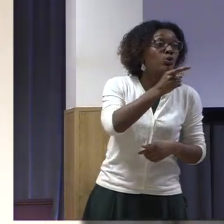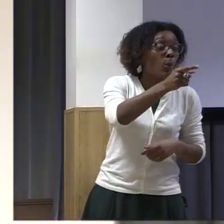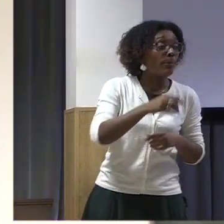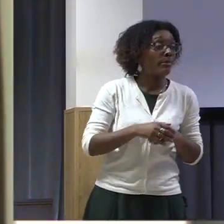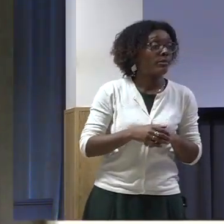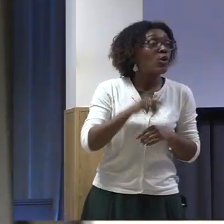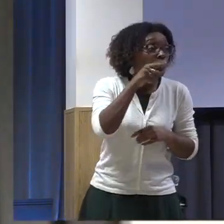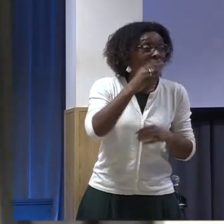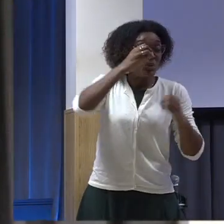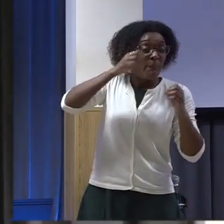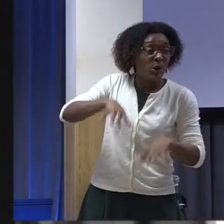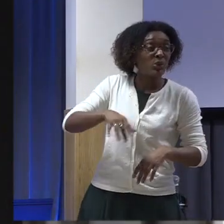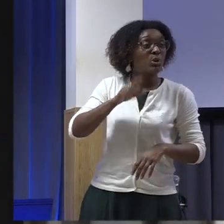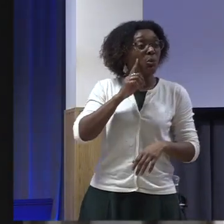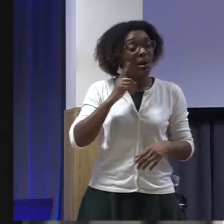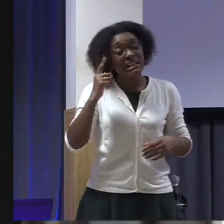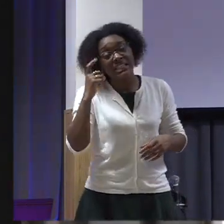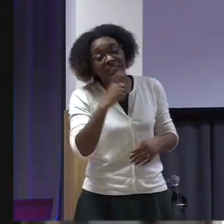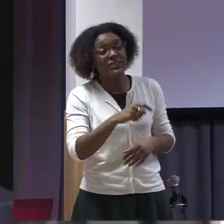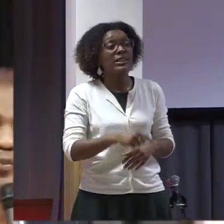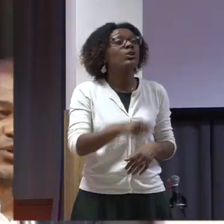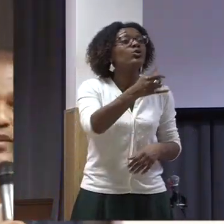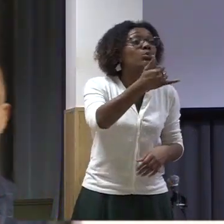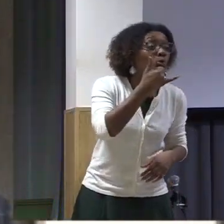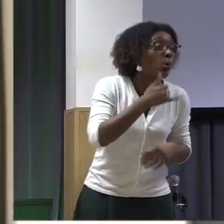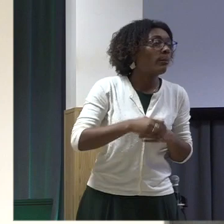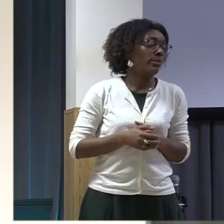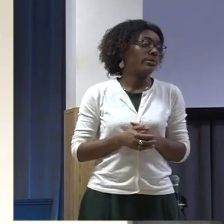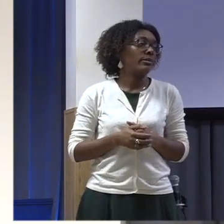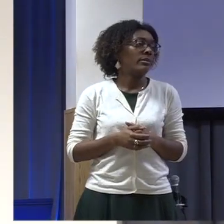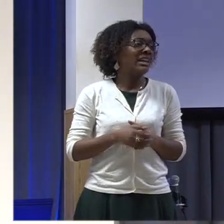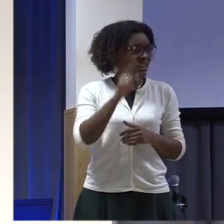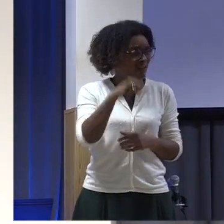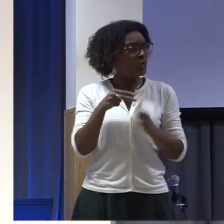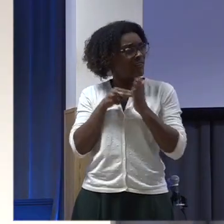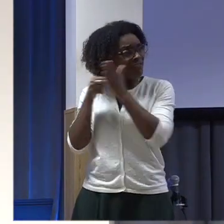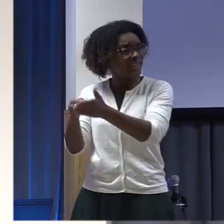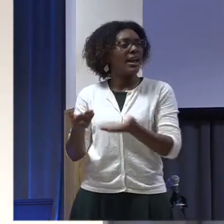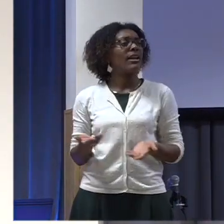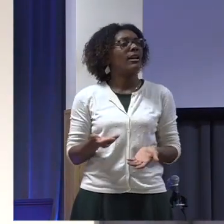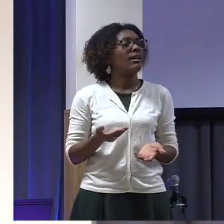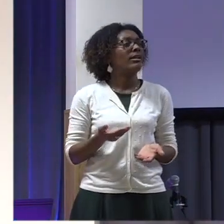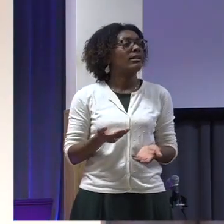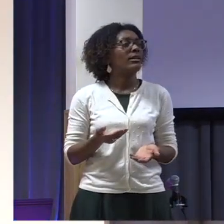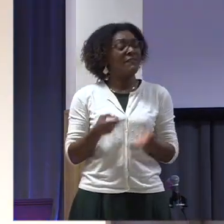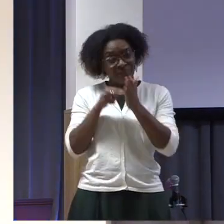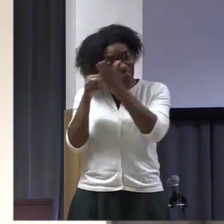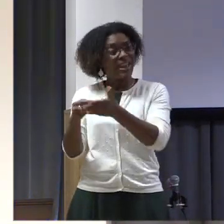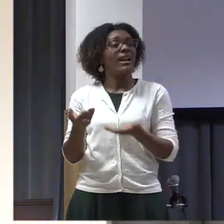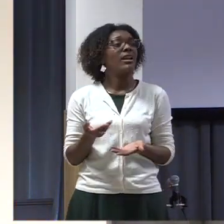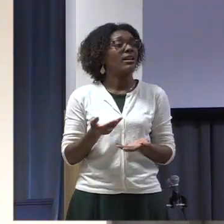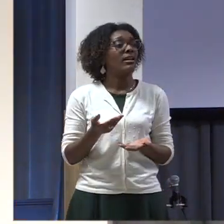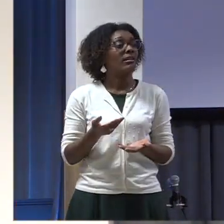parce que les temps sont difficiles tu te trompes soit fidèle dans ce qui est simplement